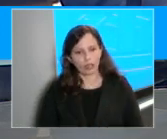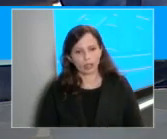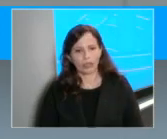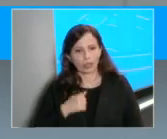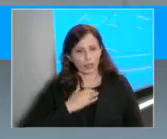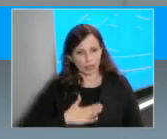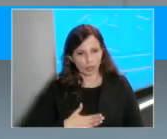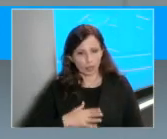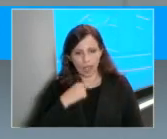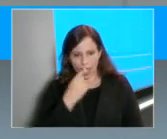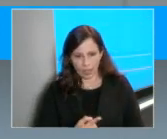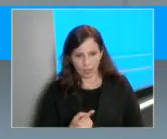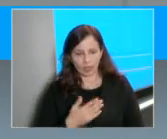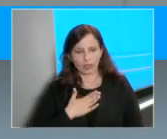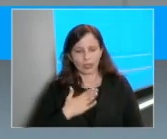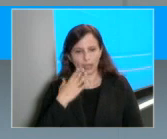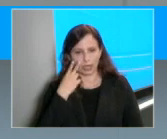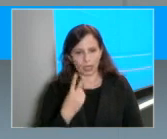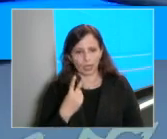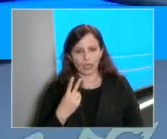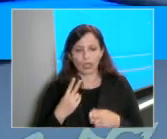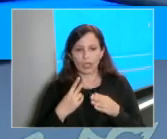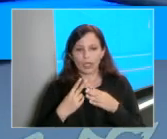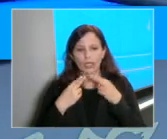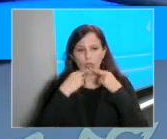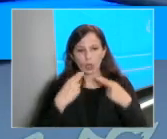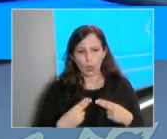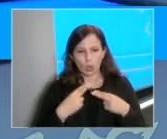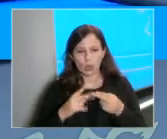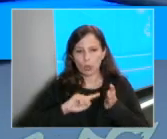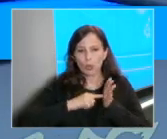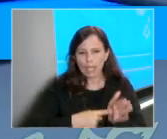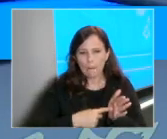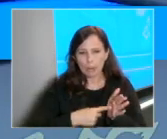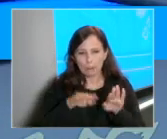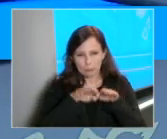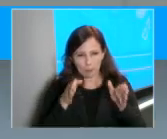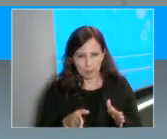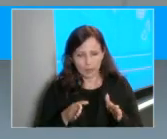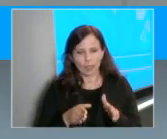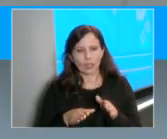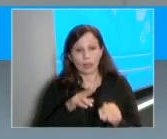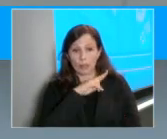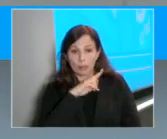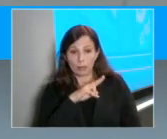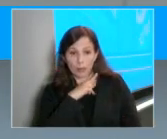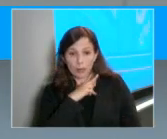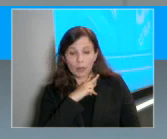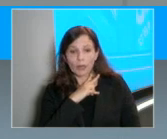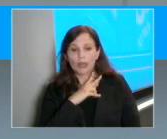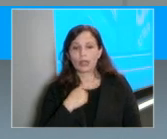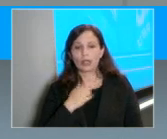שאחרי שראיתי את תוצאות המתגמים בבריטניה, שדי התאוששו בתוצאות האמת, אני רוצה לומר לכם, מבלי לנקוט